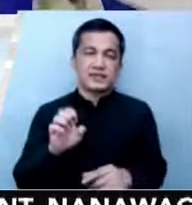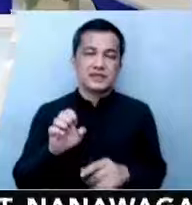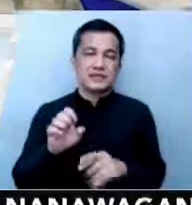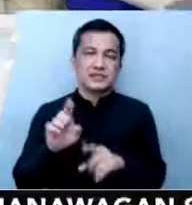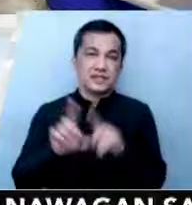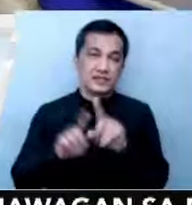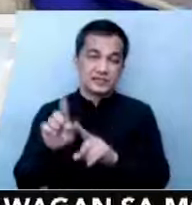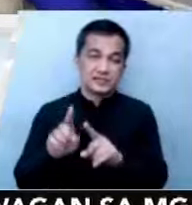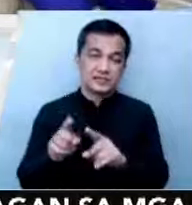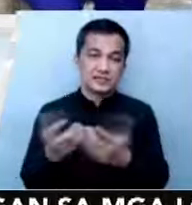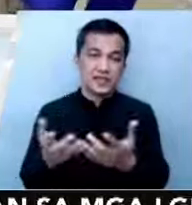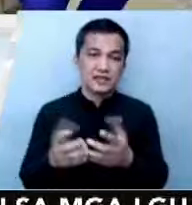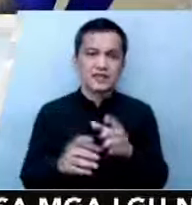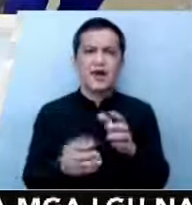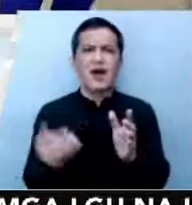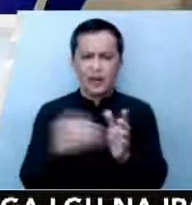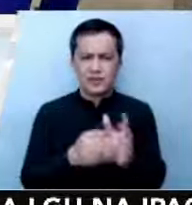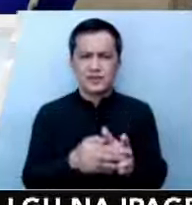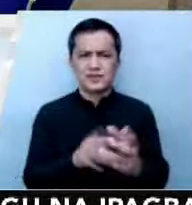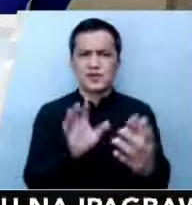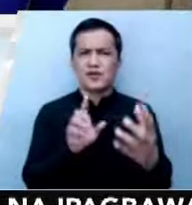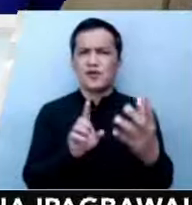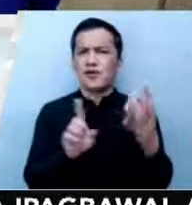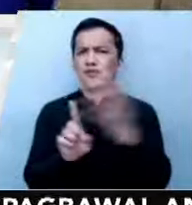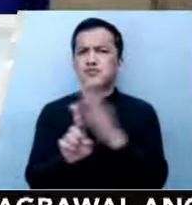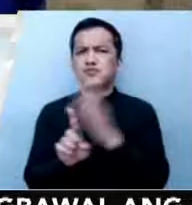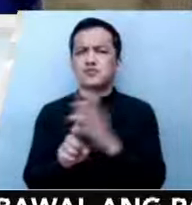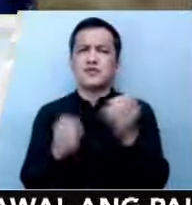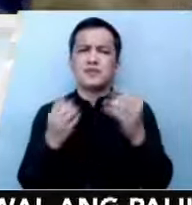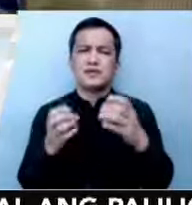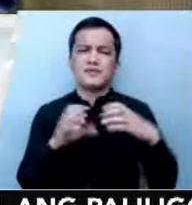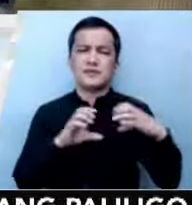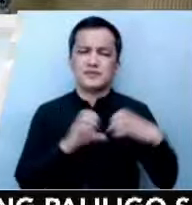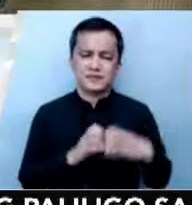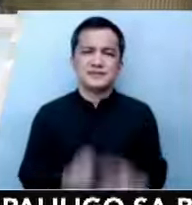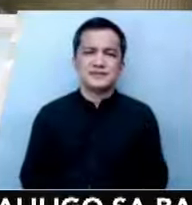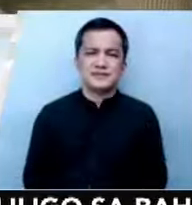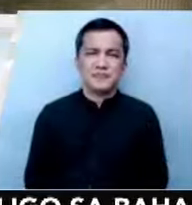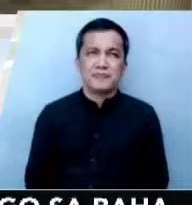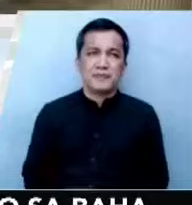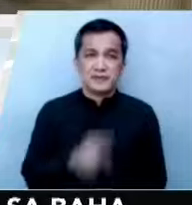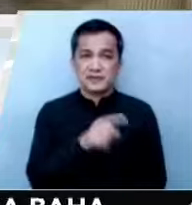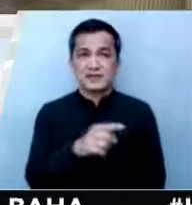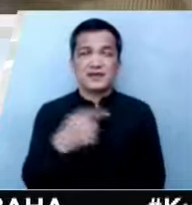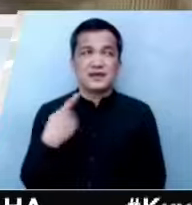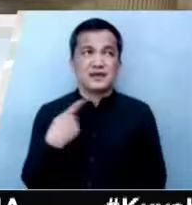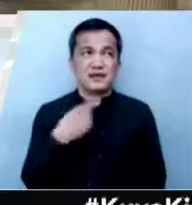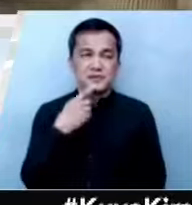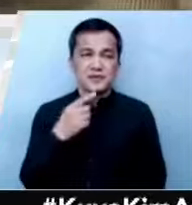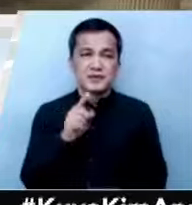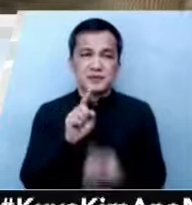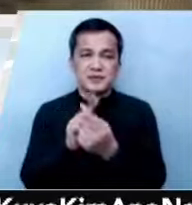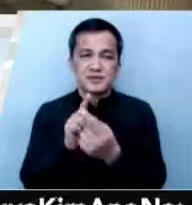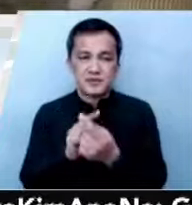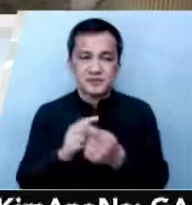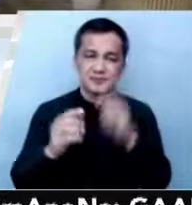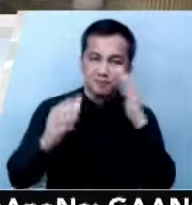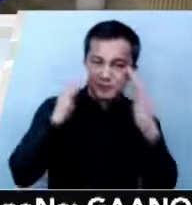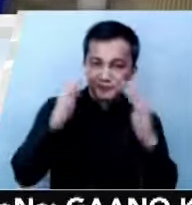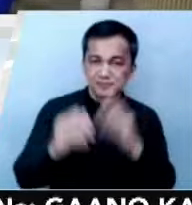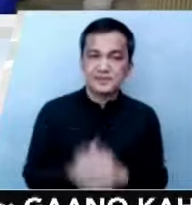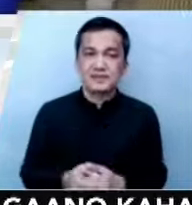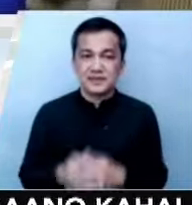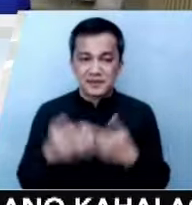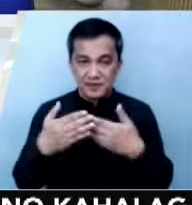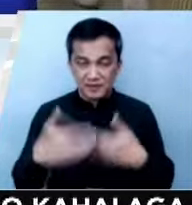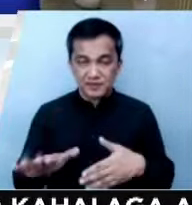dinumog ulit sila ng maraming kapuso. Nagkaroon din doon ng meet and greet. After ng successful